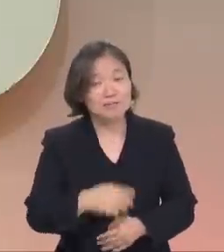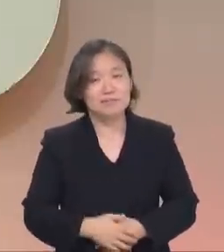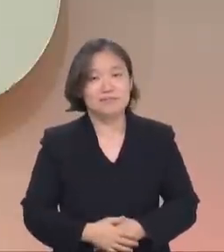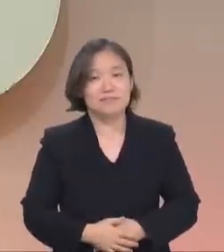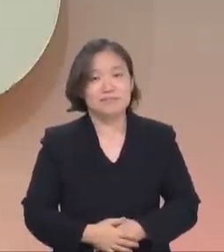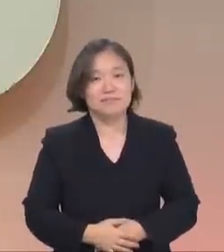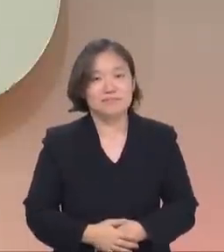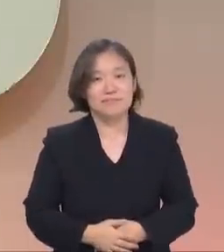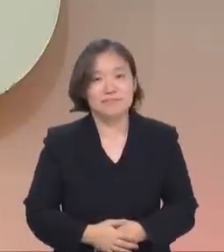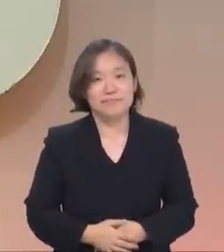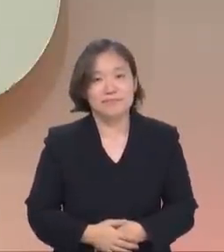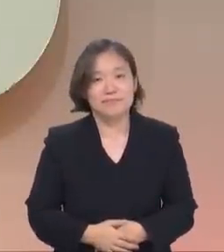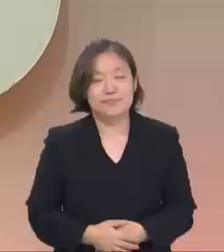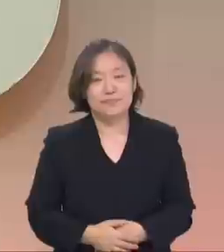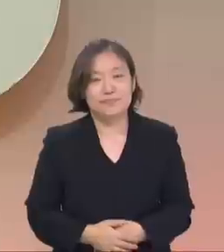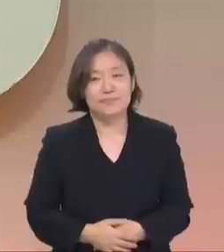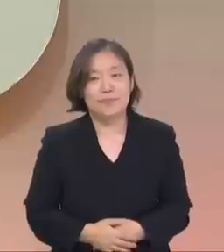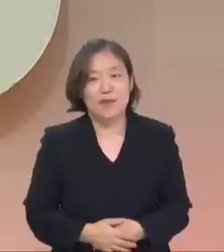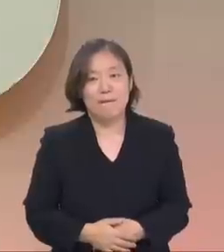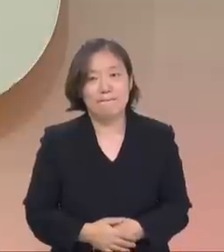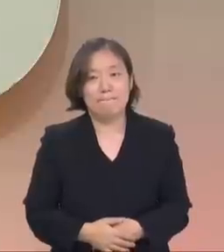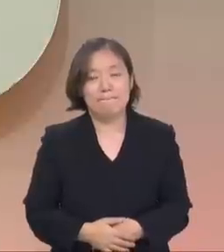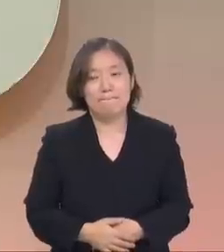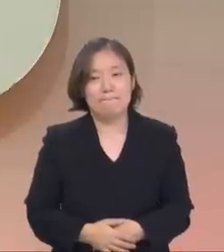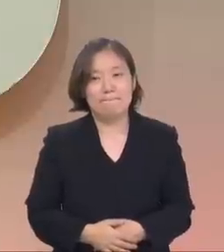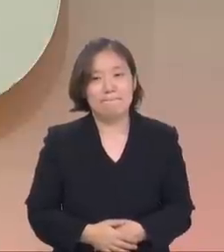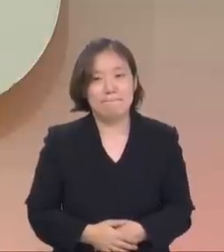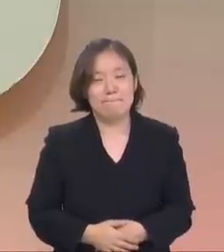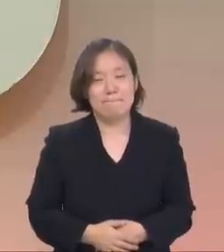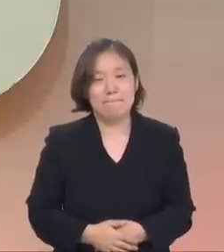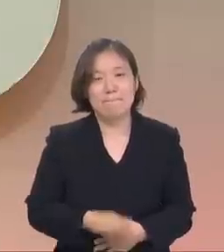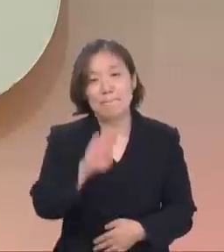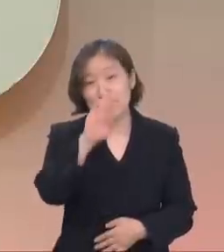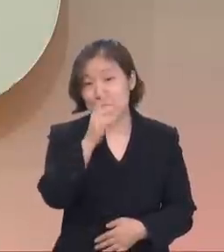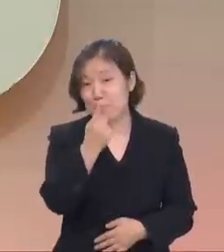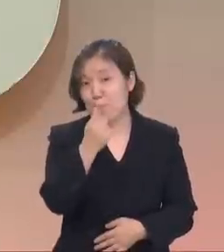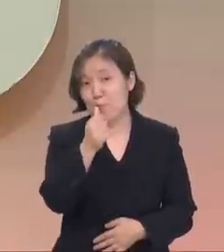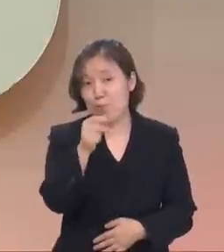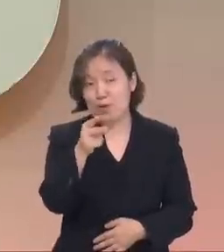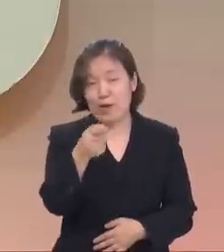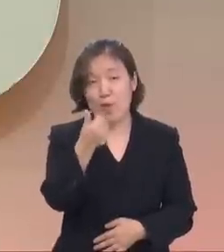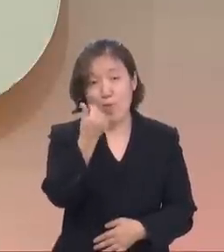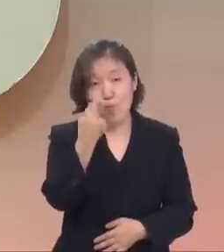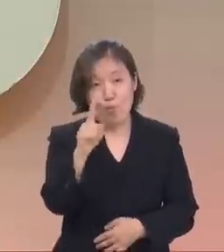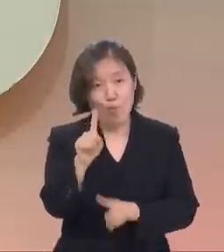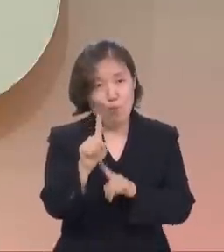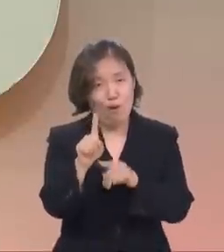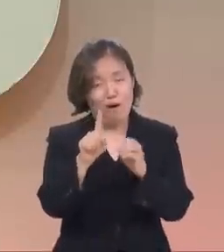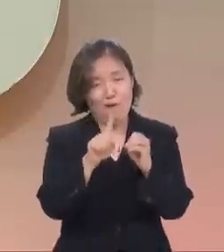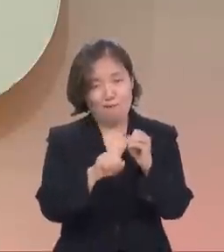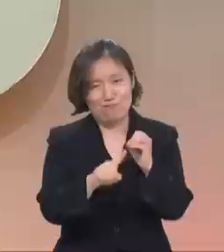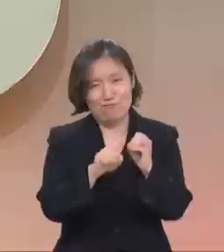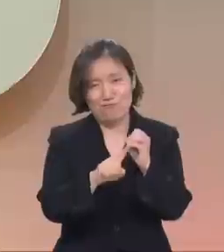여러분 지금 들려드린이 보려나 불자님의 이야기는